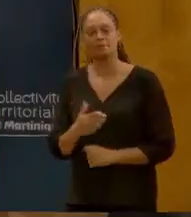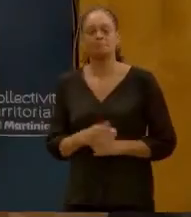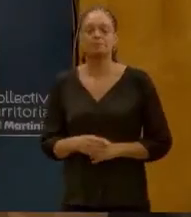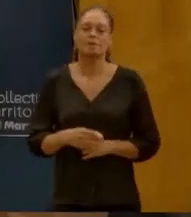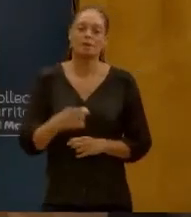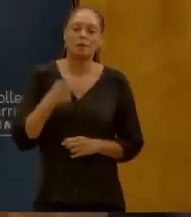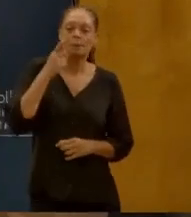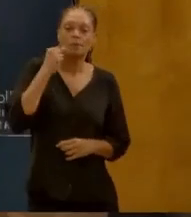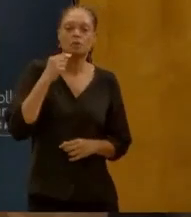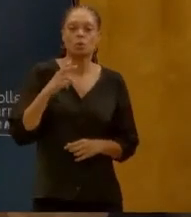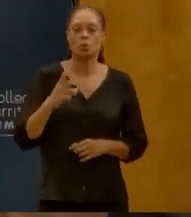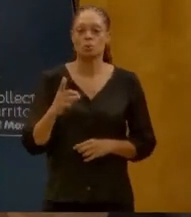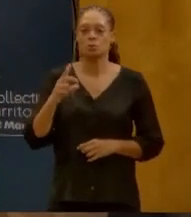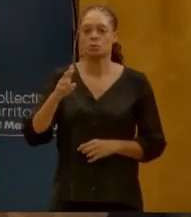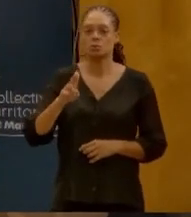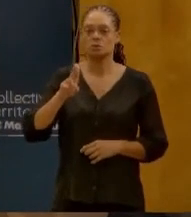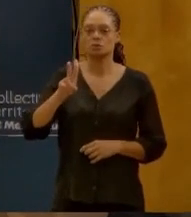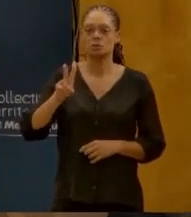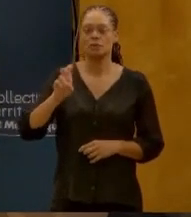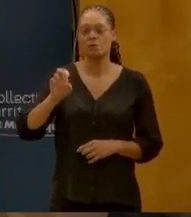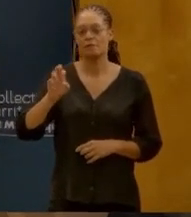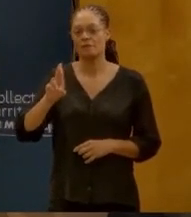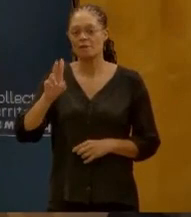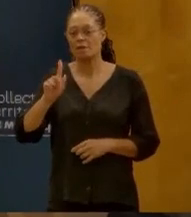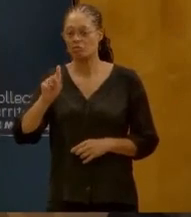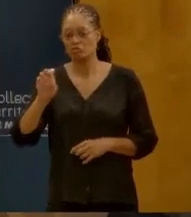parce que comme dans le débat, il y a eu plusieurs